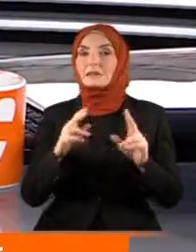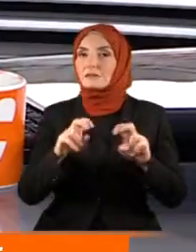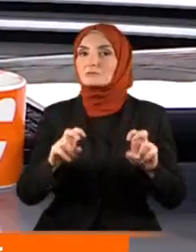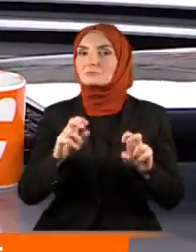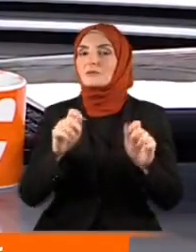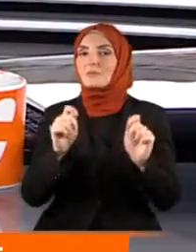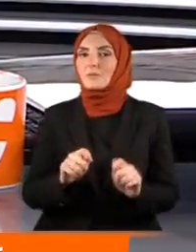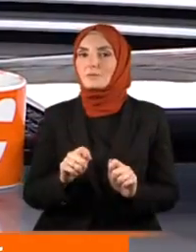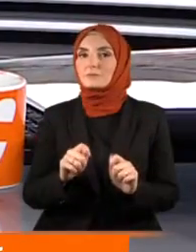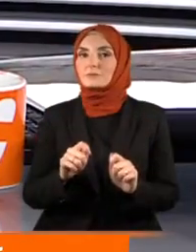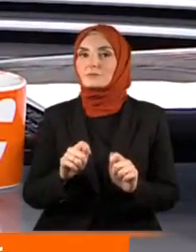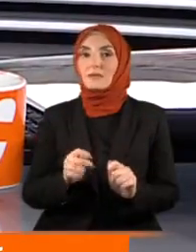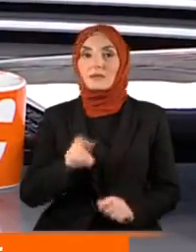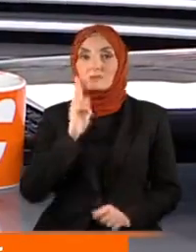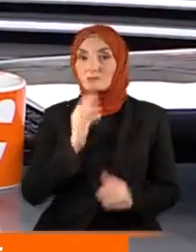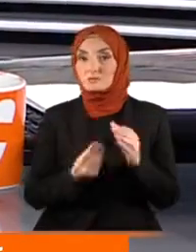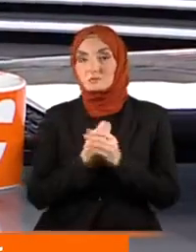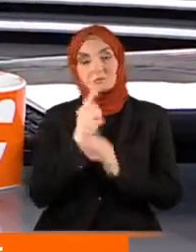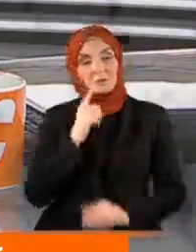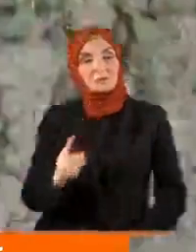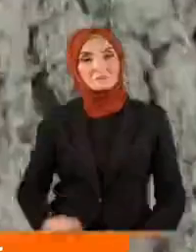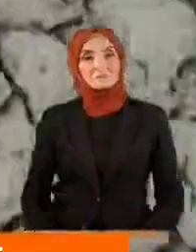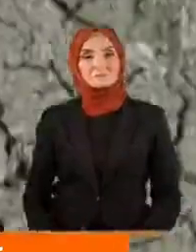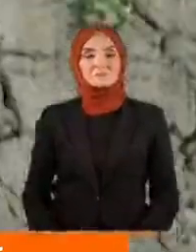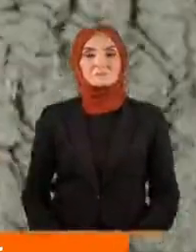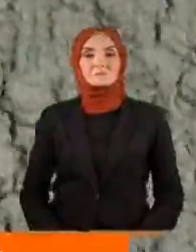İşte ortaya çıkan sonuç.